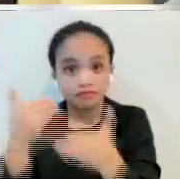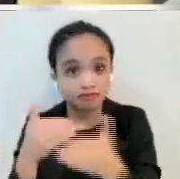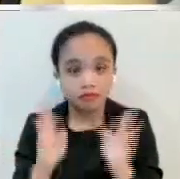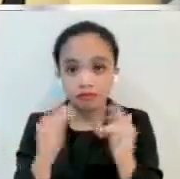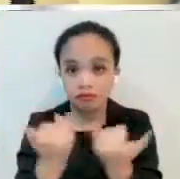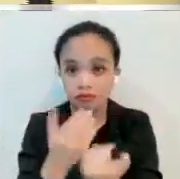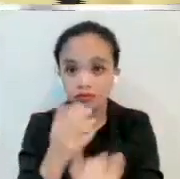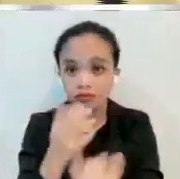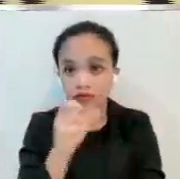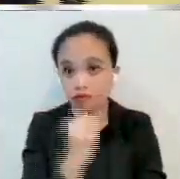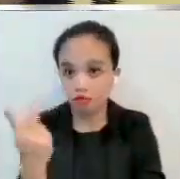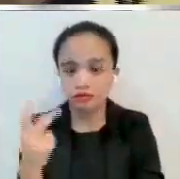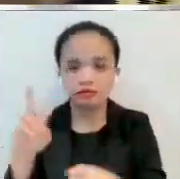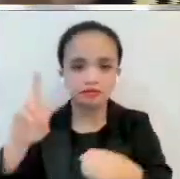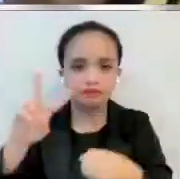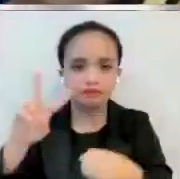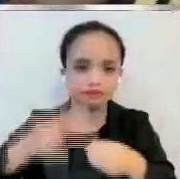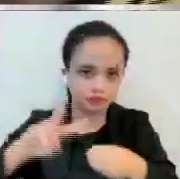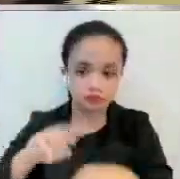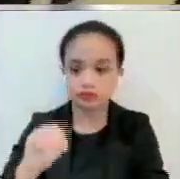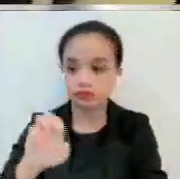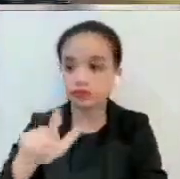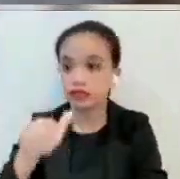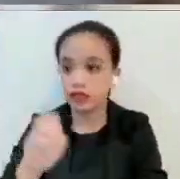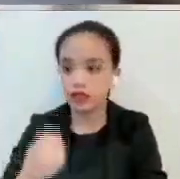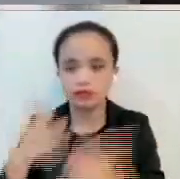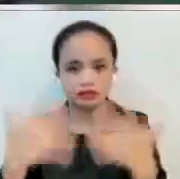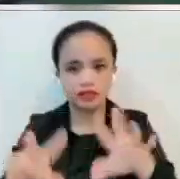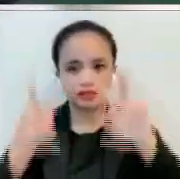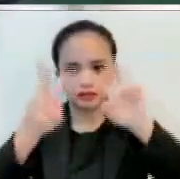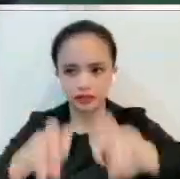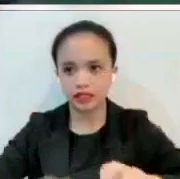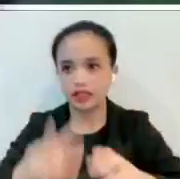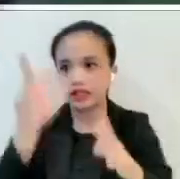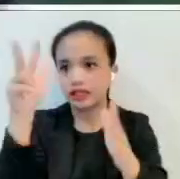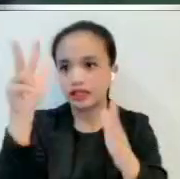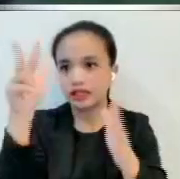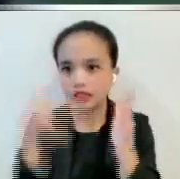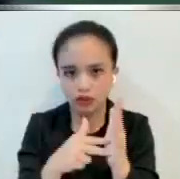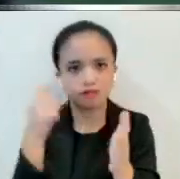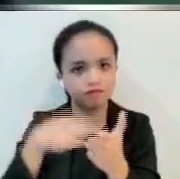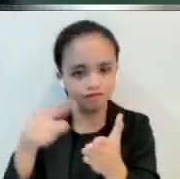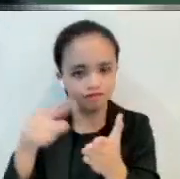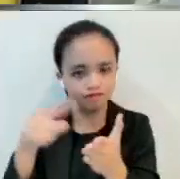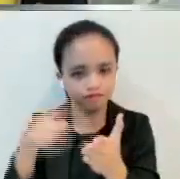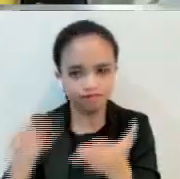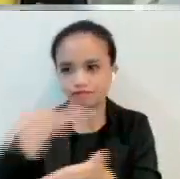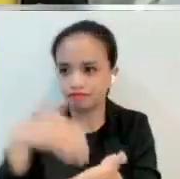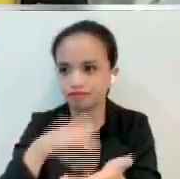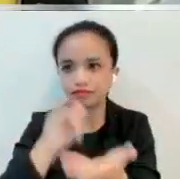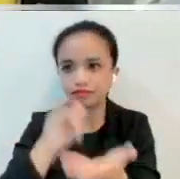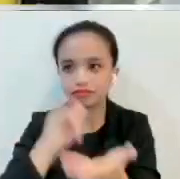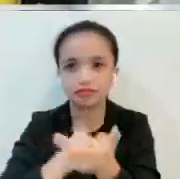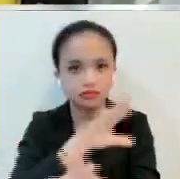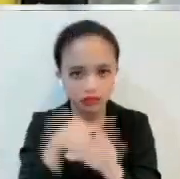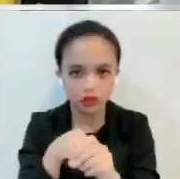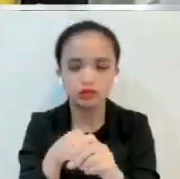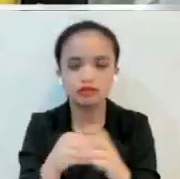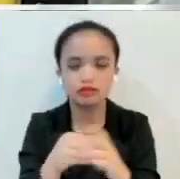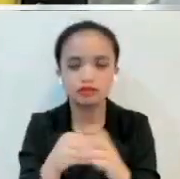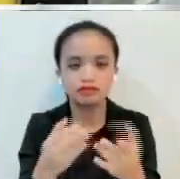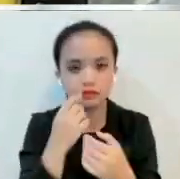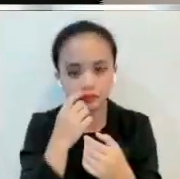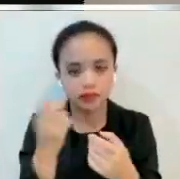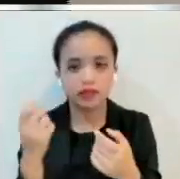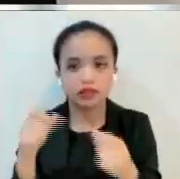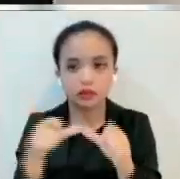miralo ang inspeksyon sa halos 3,000 polling at canvassing Center na sakop ng Fr pul rin mga aktibidad para